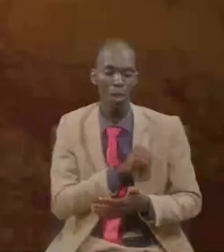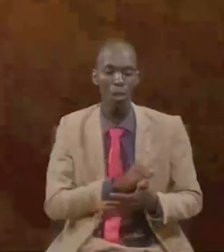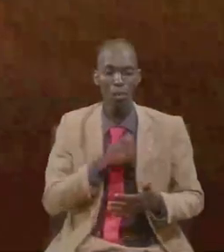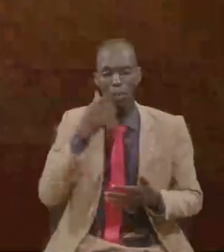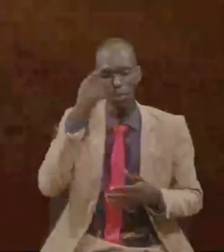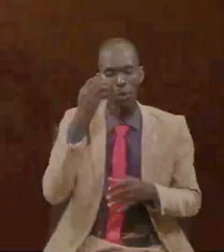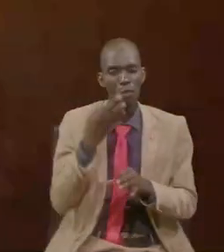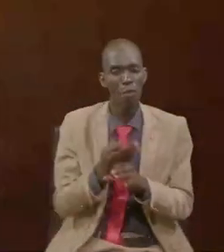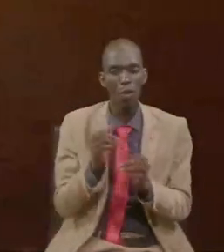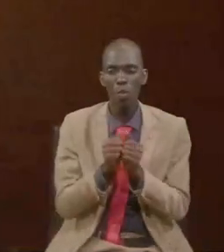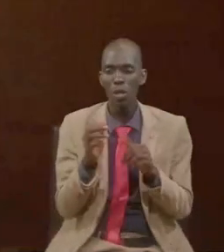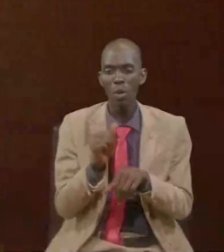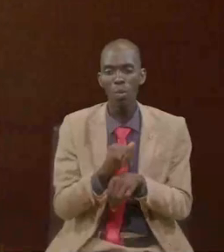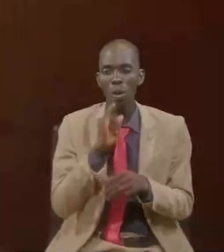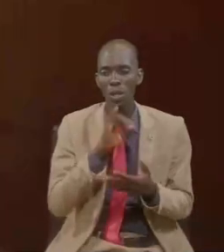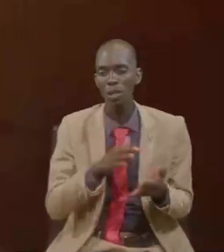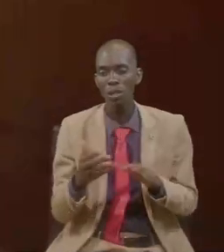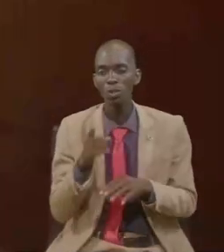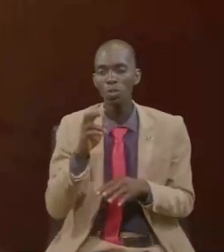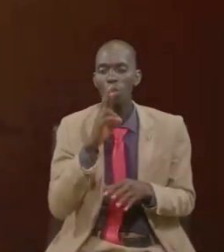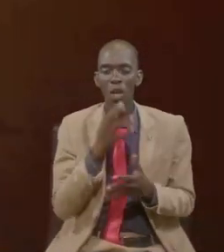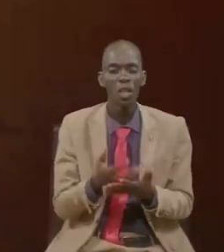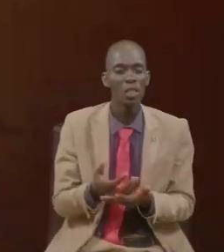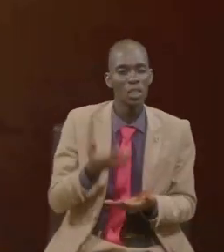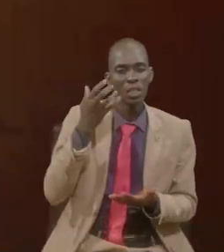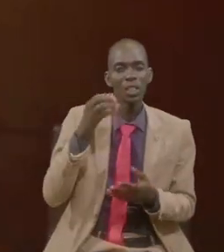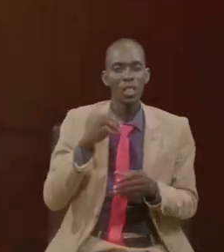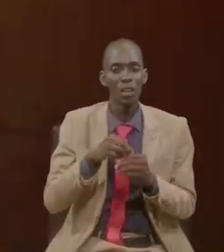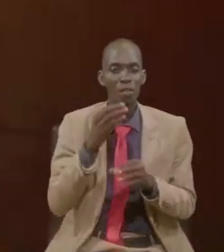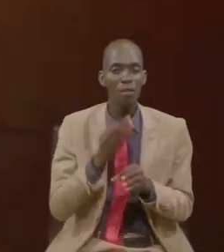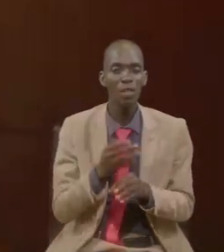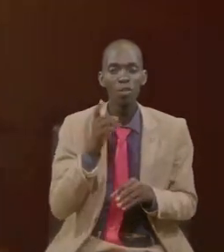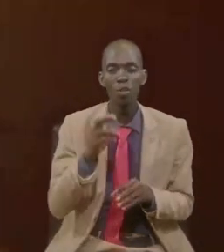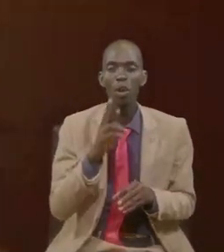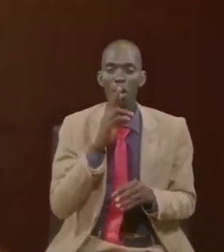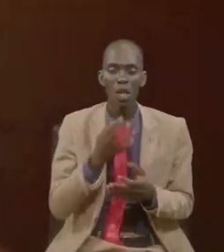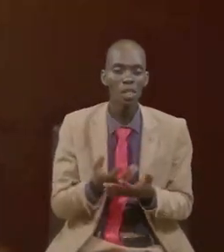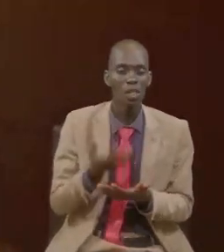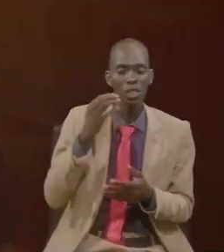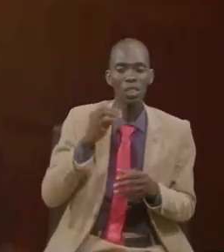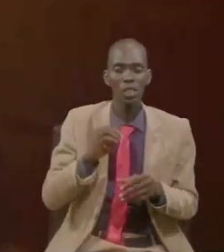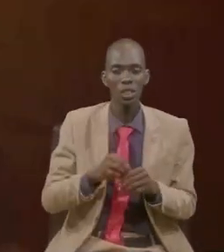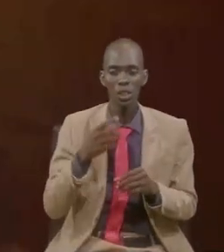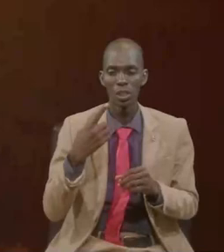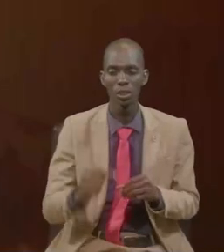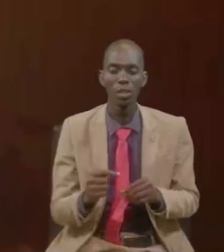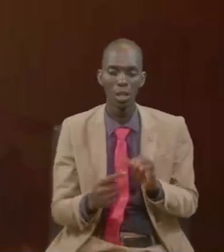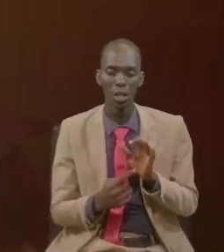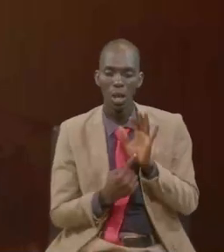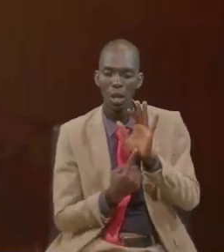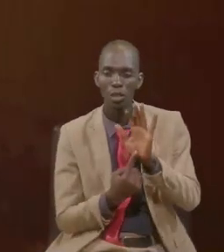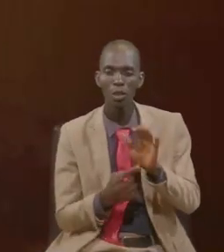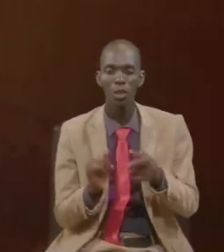la foi sans les œuvres est morte. Vous êtes riche en la foi. Vous êtes riche en actions qui